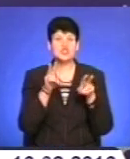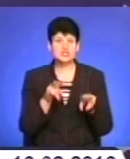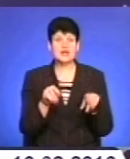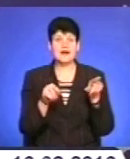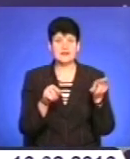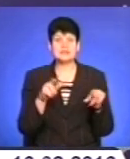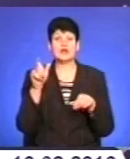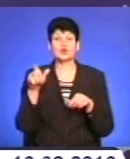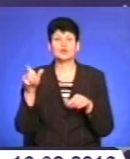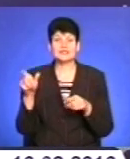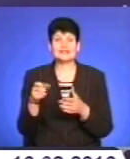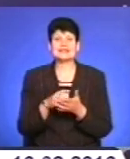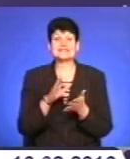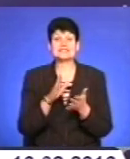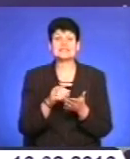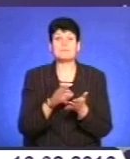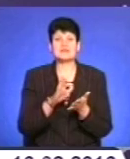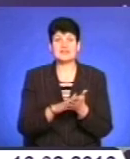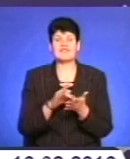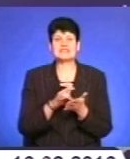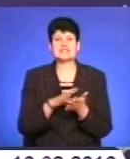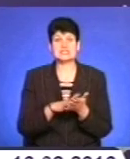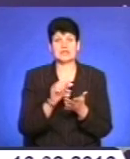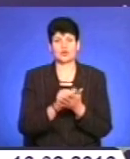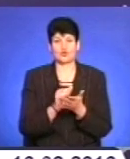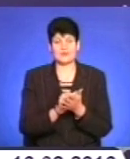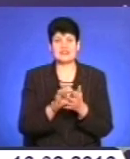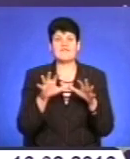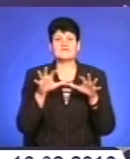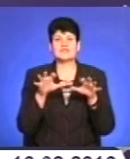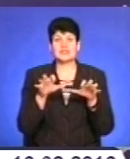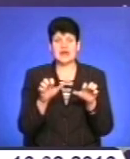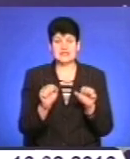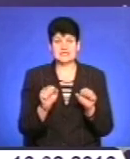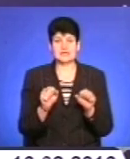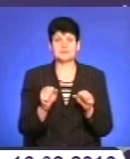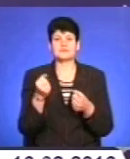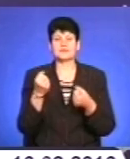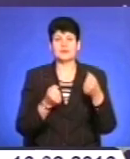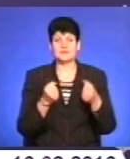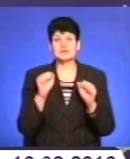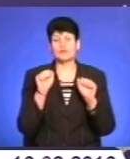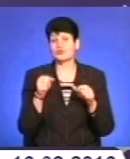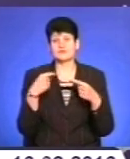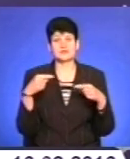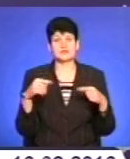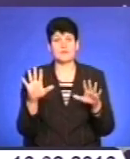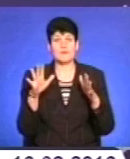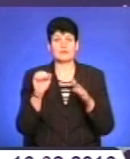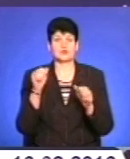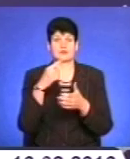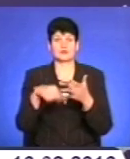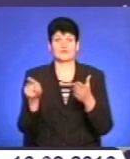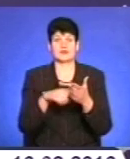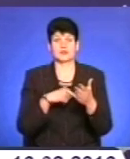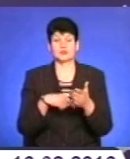яка записана в реєстраційних документах. Також власник даного транспортного засобу в будь-який момент може анулювати дане